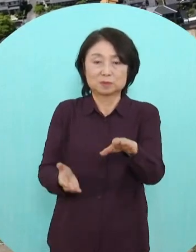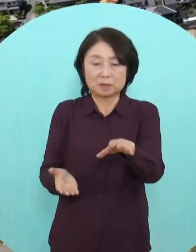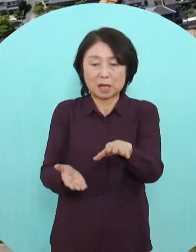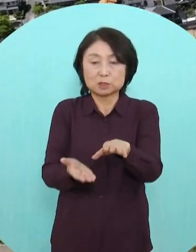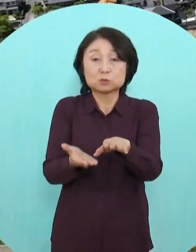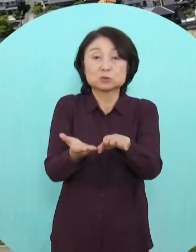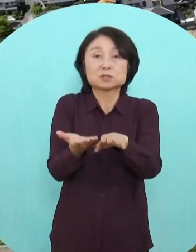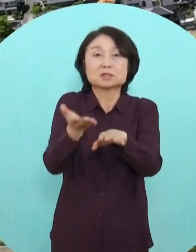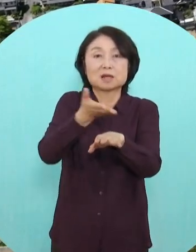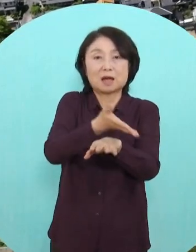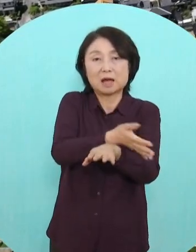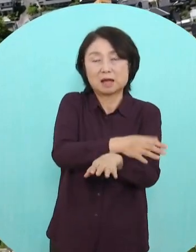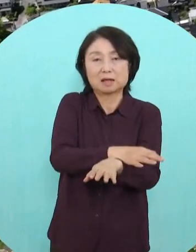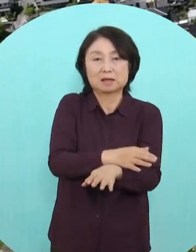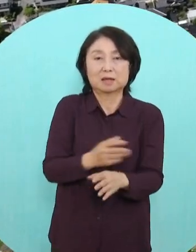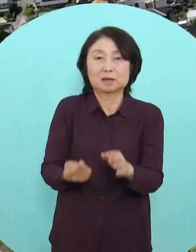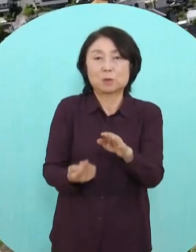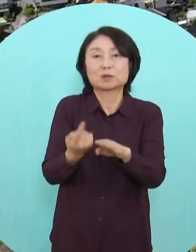が起きました。